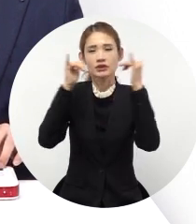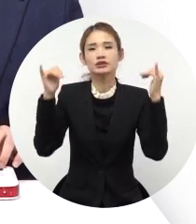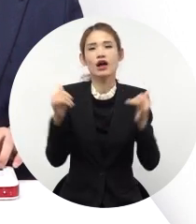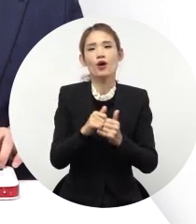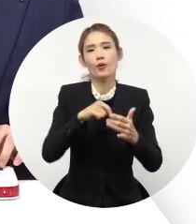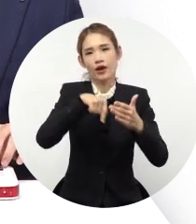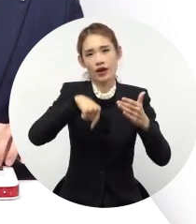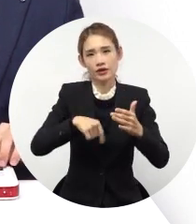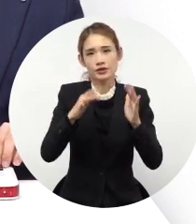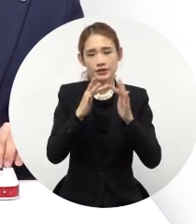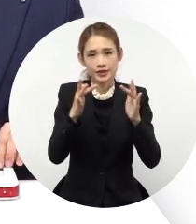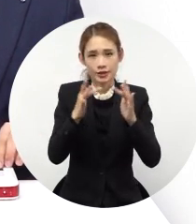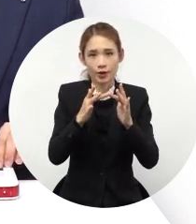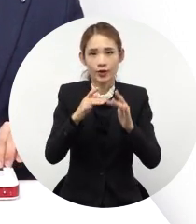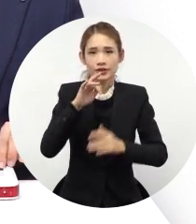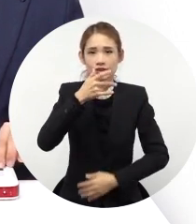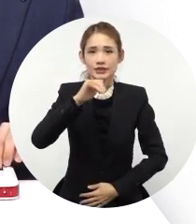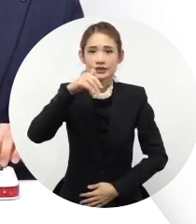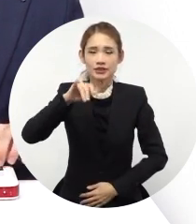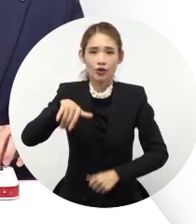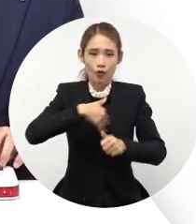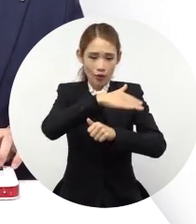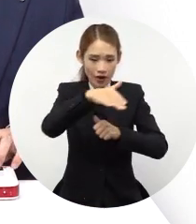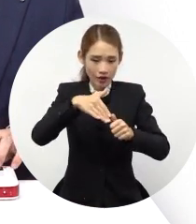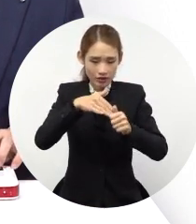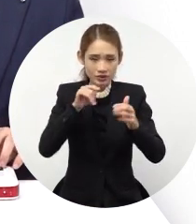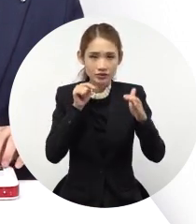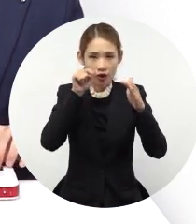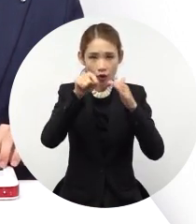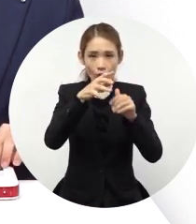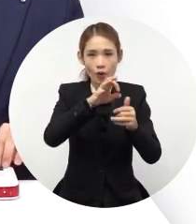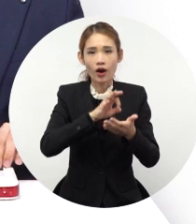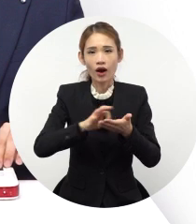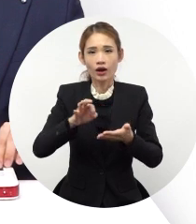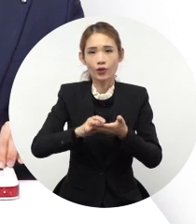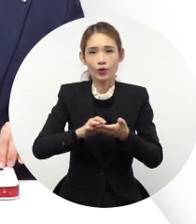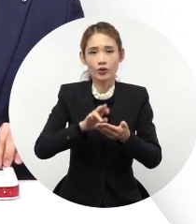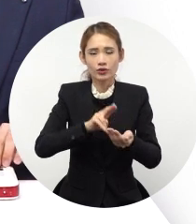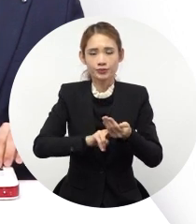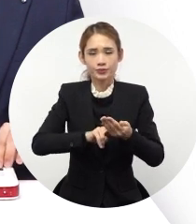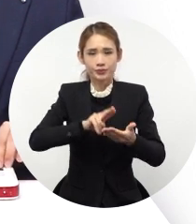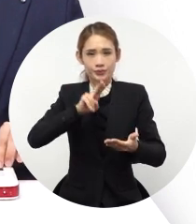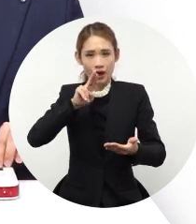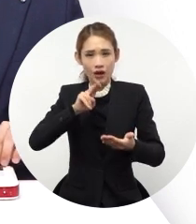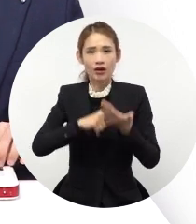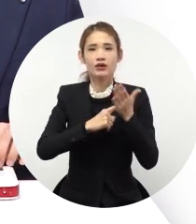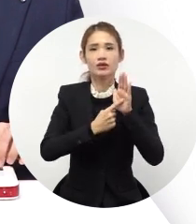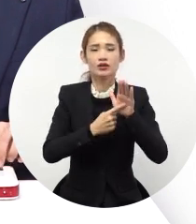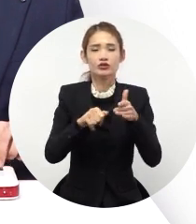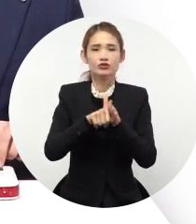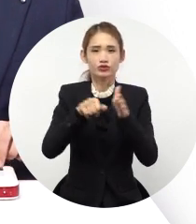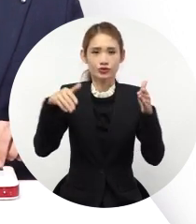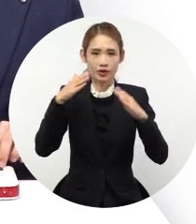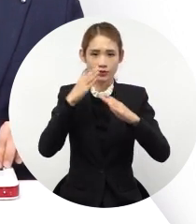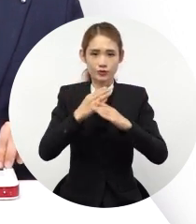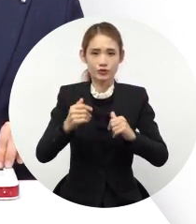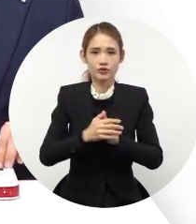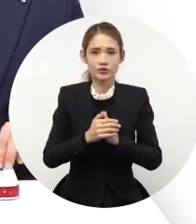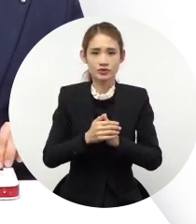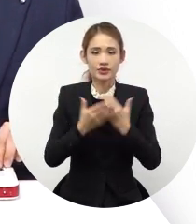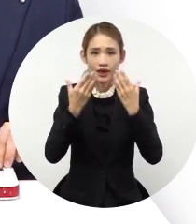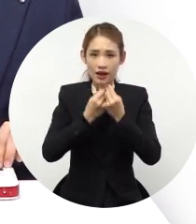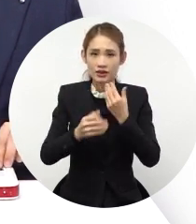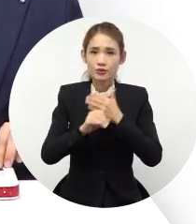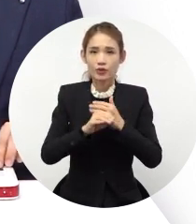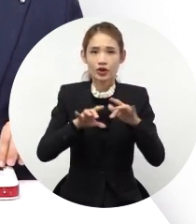사회에서 이 온라인이나 디지털 환경의 접근과 활용이 매우 두드러지게 나타나고 있는 형태인데요. 가령 이제